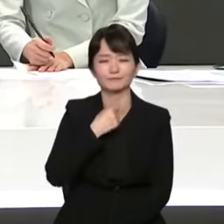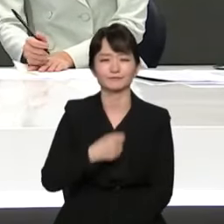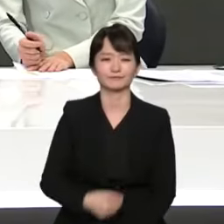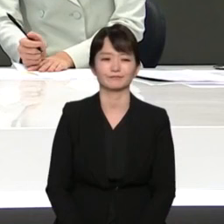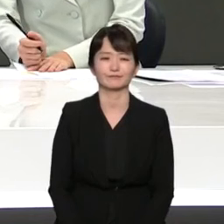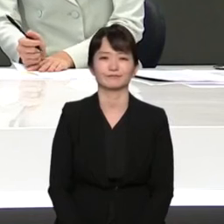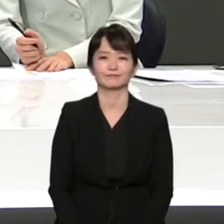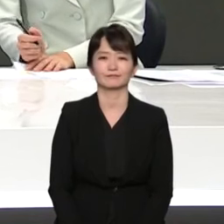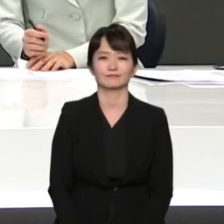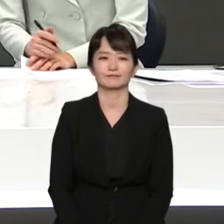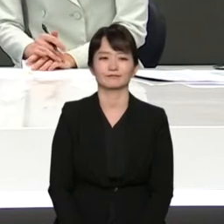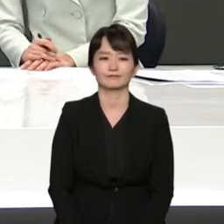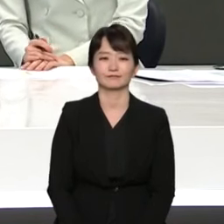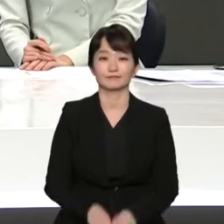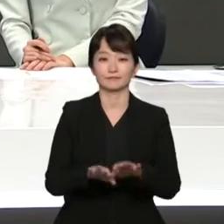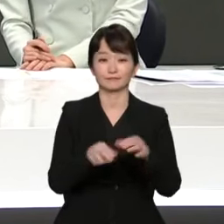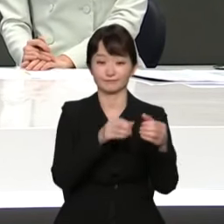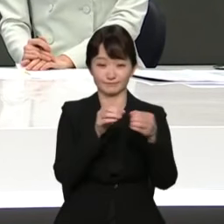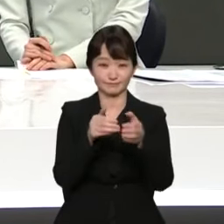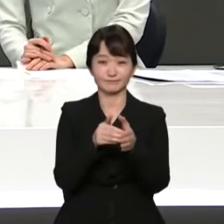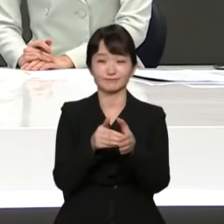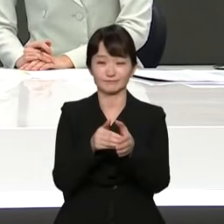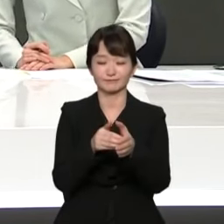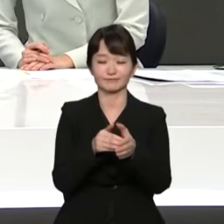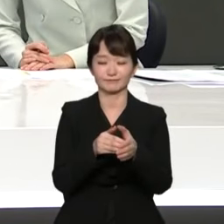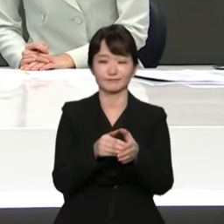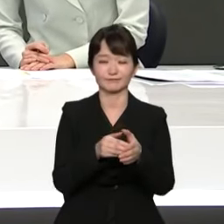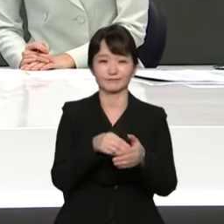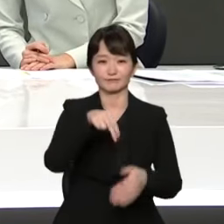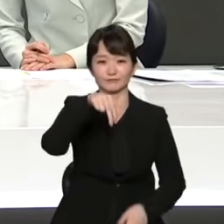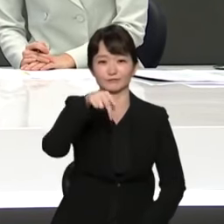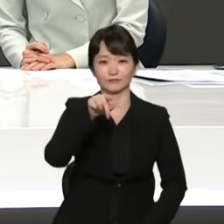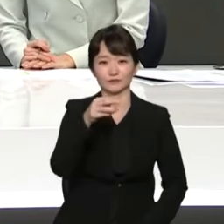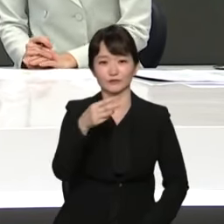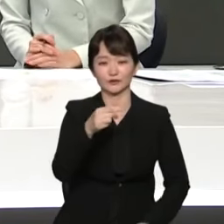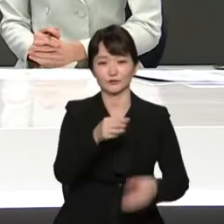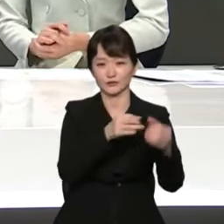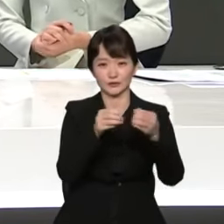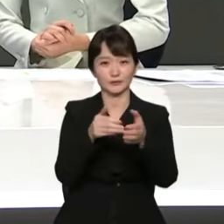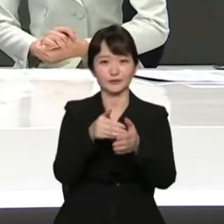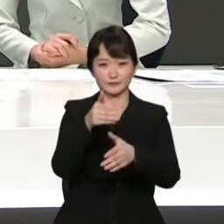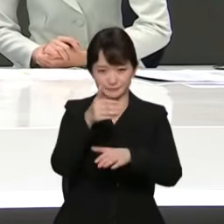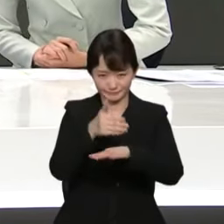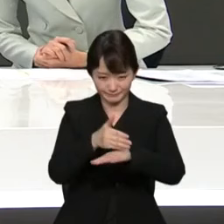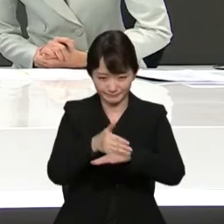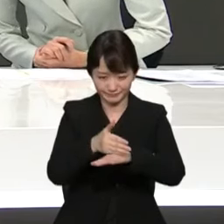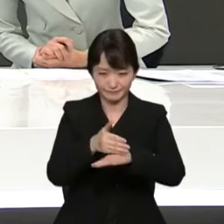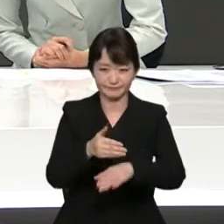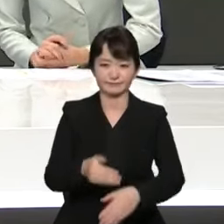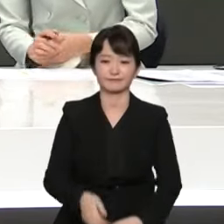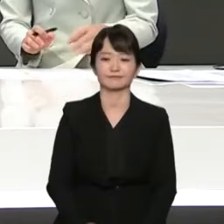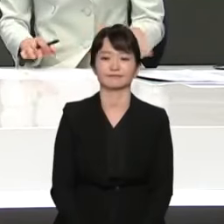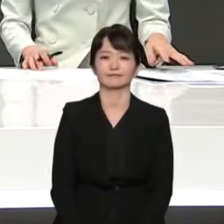마음입니다네 네 오늘 말씀 여기까지 듣겠습니다 송태경 민생연대 사무처장과 함께했습니다 고맙습니다네